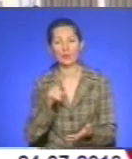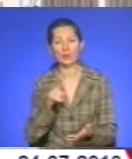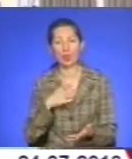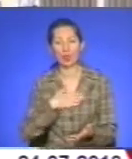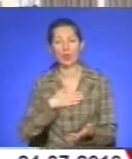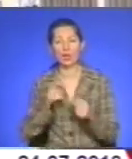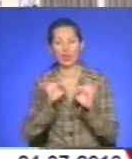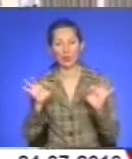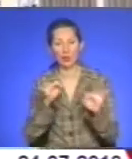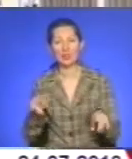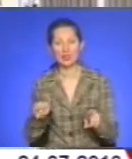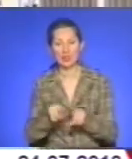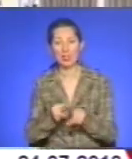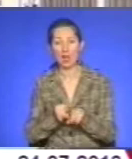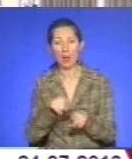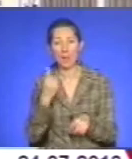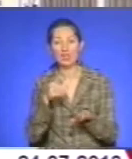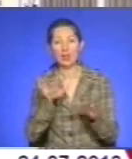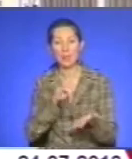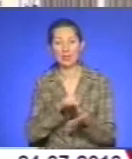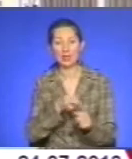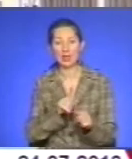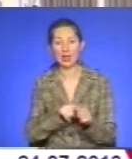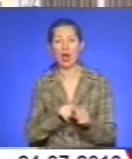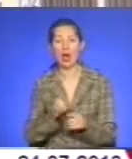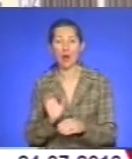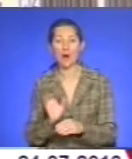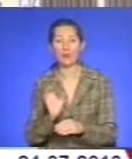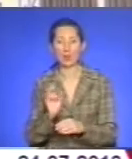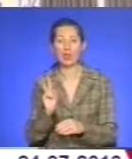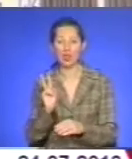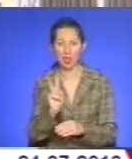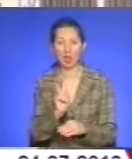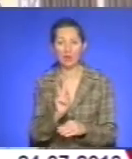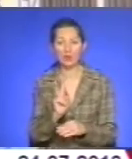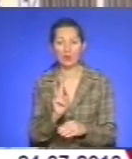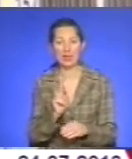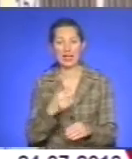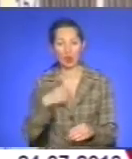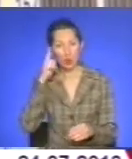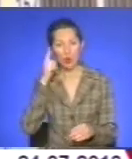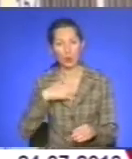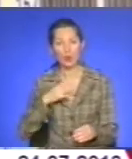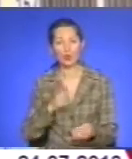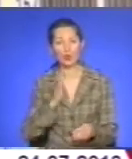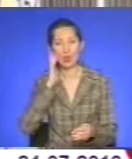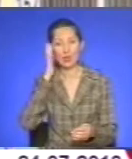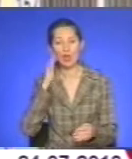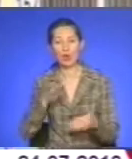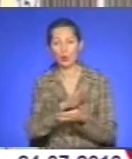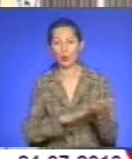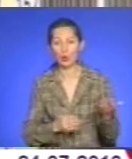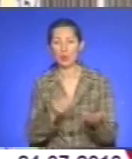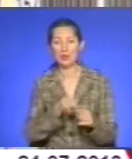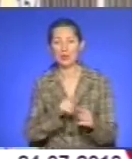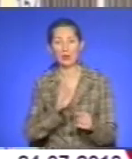моїй інформації, це так. Перше місто, яке запускає сьогодні тролейбус. Я думаю, що ми цю ідею також ще продовжимо. Можливо, це буде не перший тролейбус,